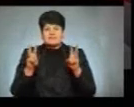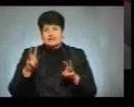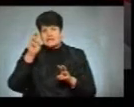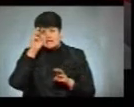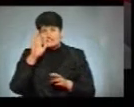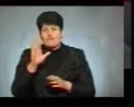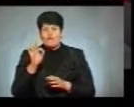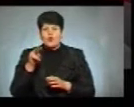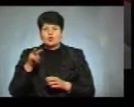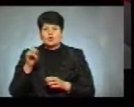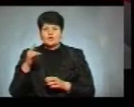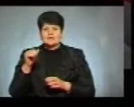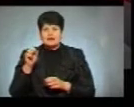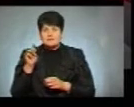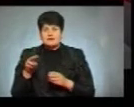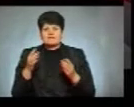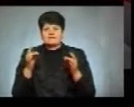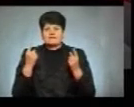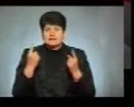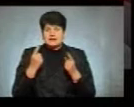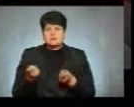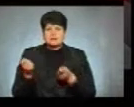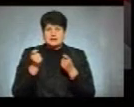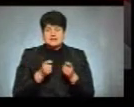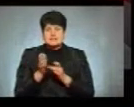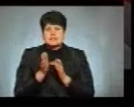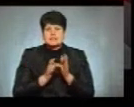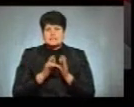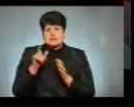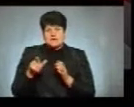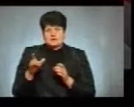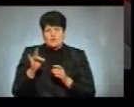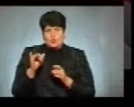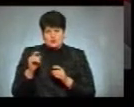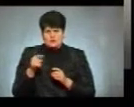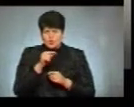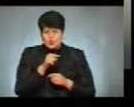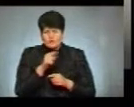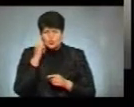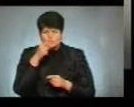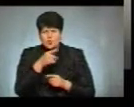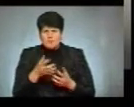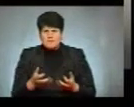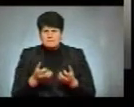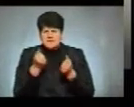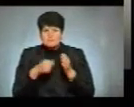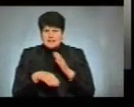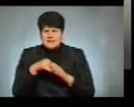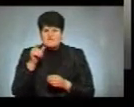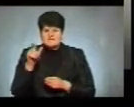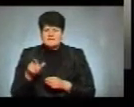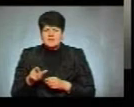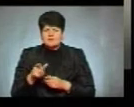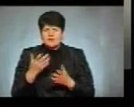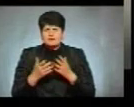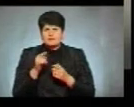Володимир Великий, який привніс християнство в Русь. Ви думаєте, його би підтримали на виборах, скажімо, як